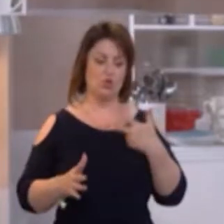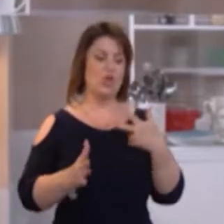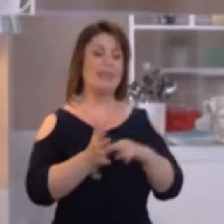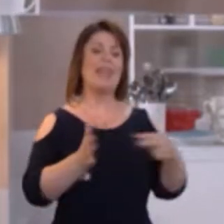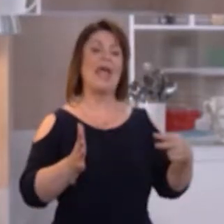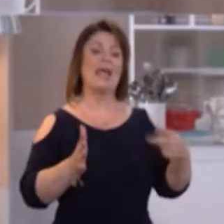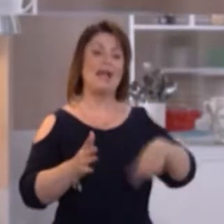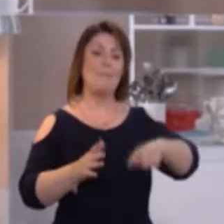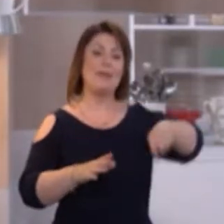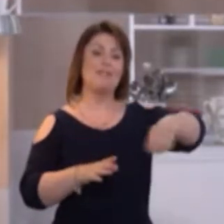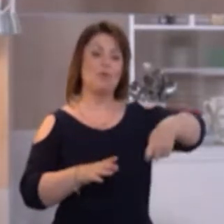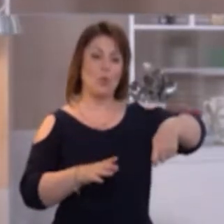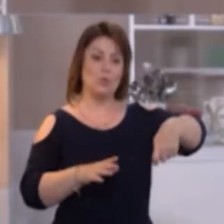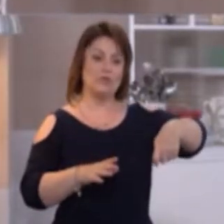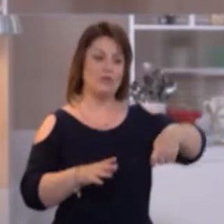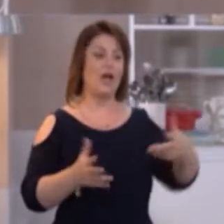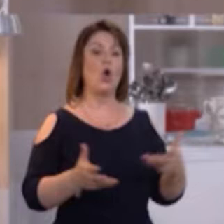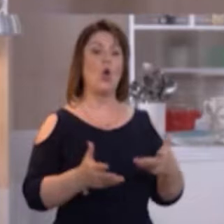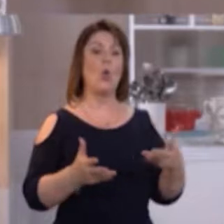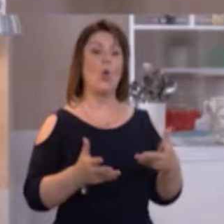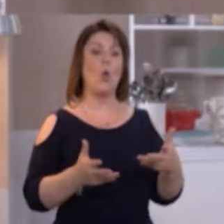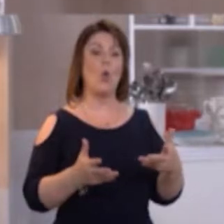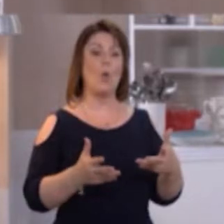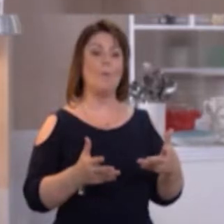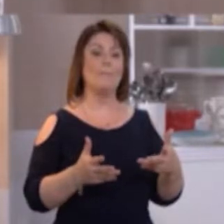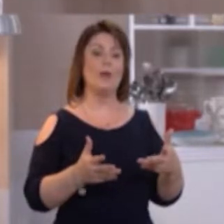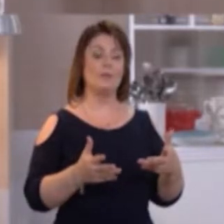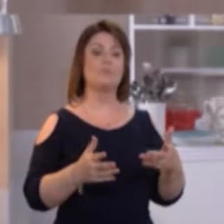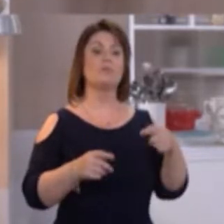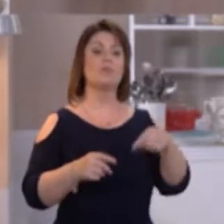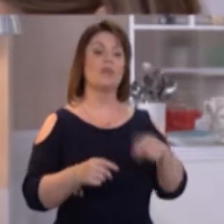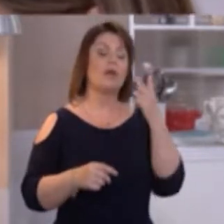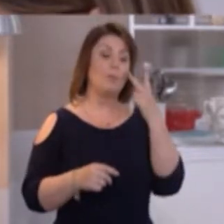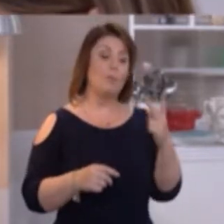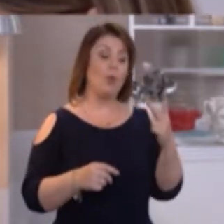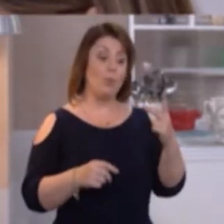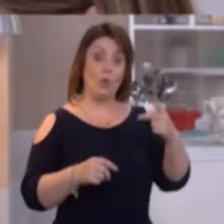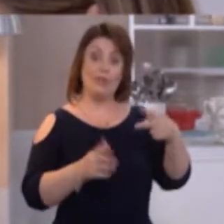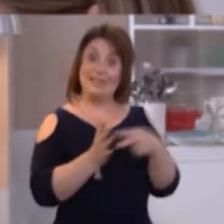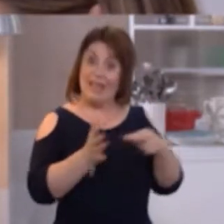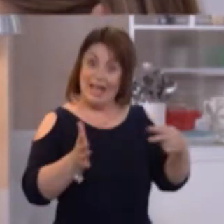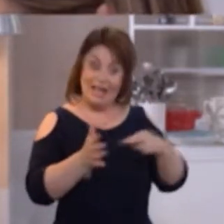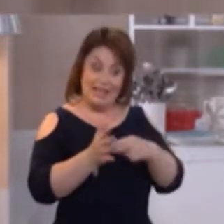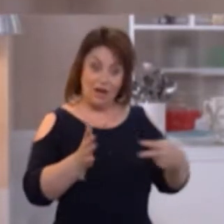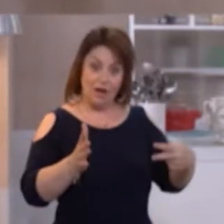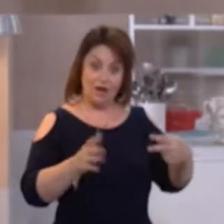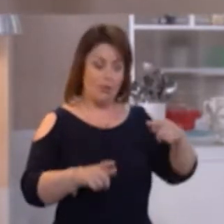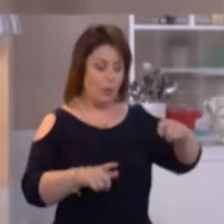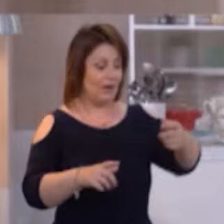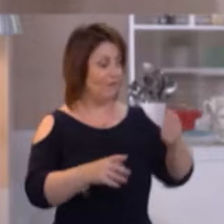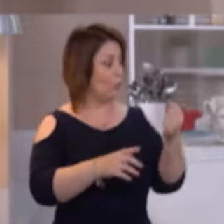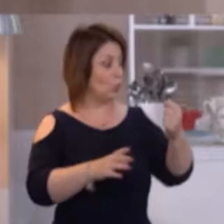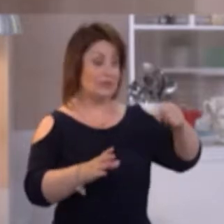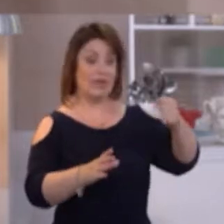frustare. Se tu, ecco, tante tecniche. Diciamo che quella adatta dovresti prendere la frusta in questo modo,